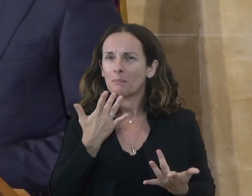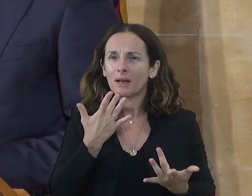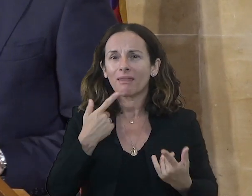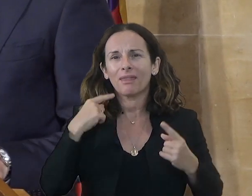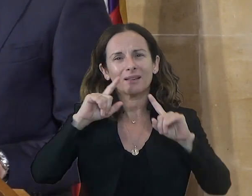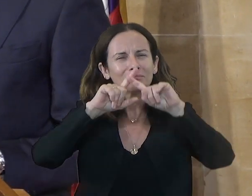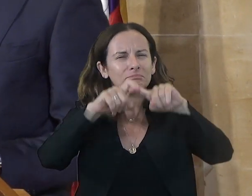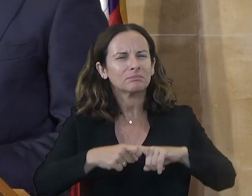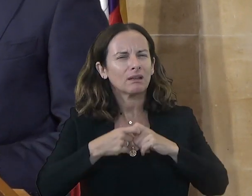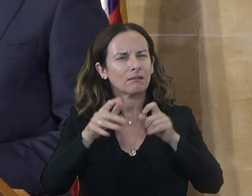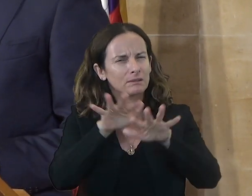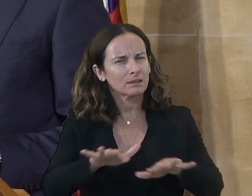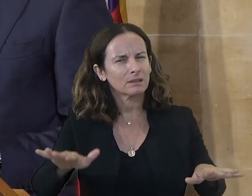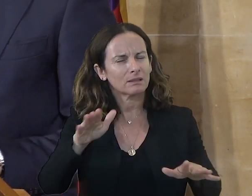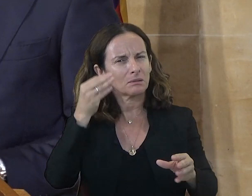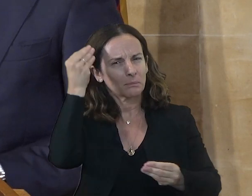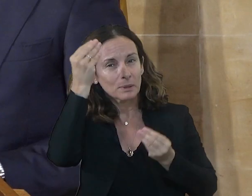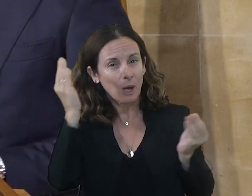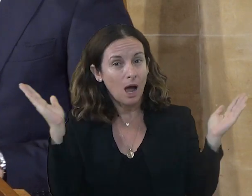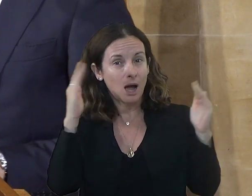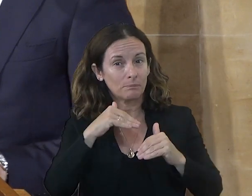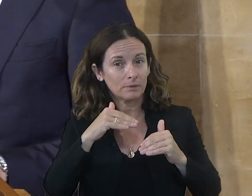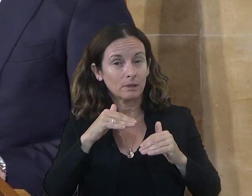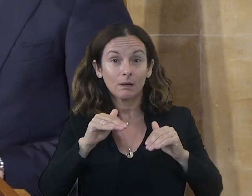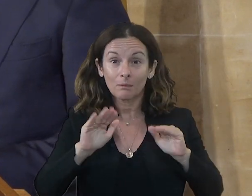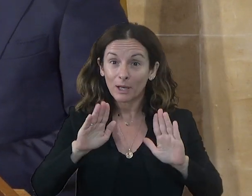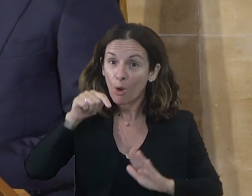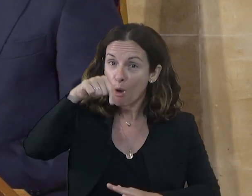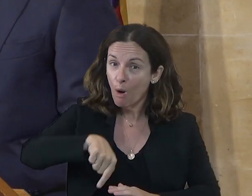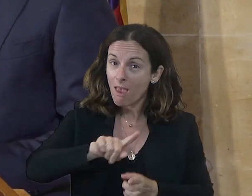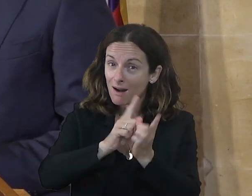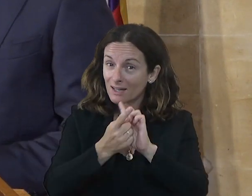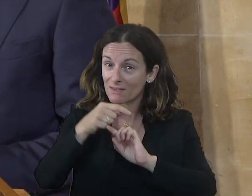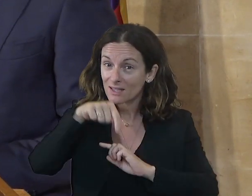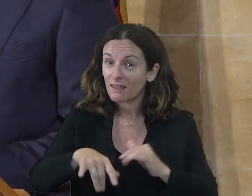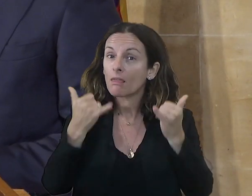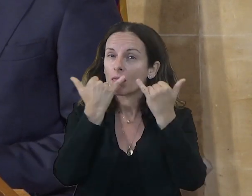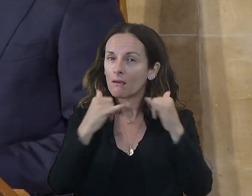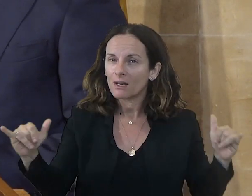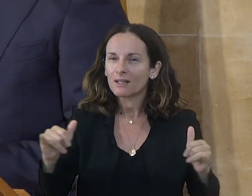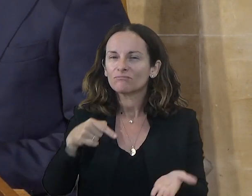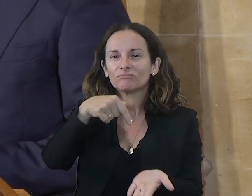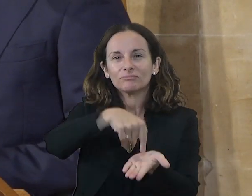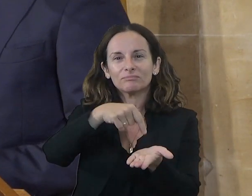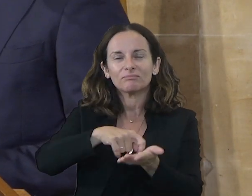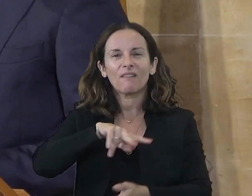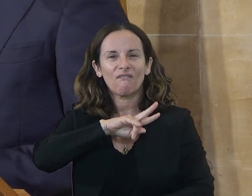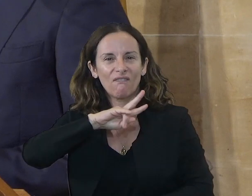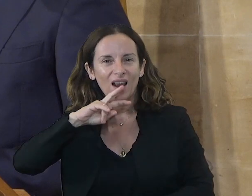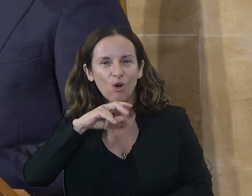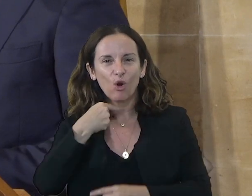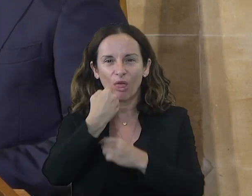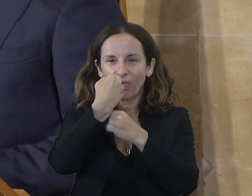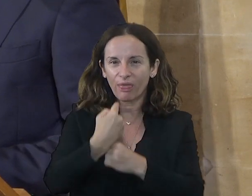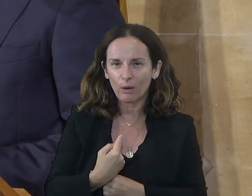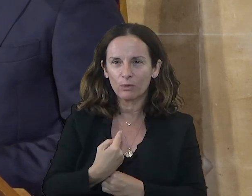ràpid, on sembla que no hi ha espai per la reflexió i per deteniment, avui, en aquest acte, reivindicam els valors